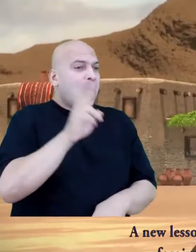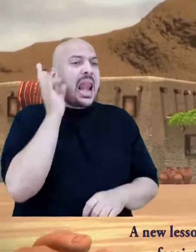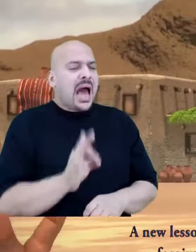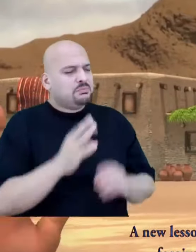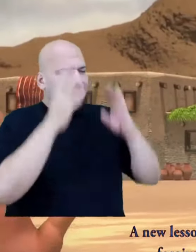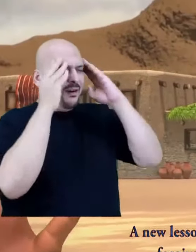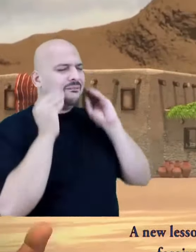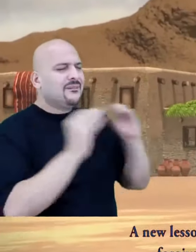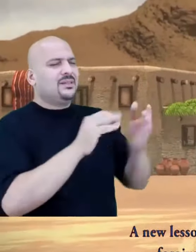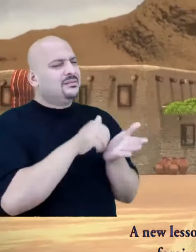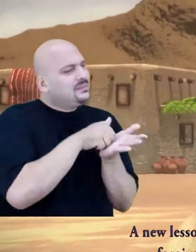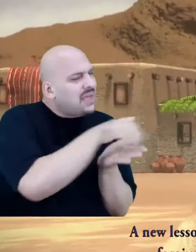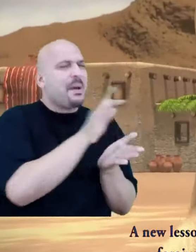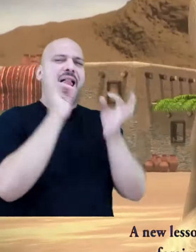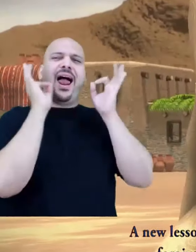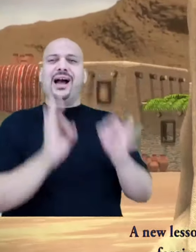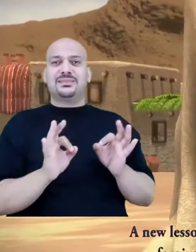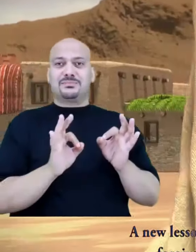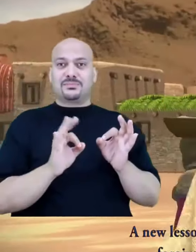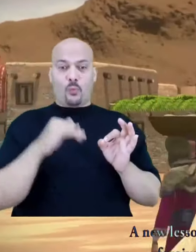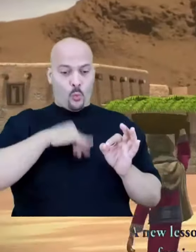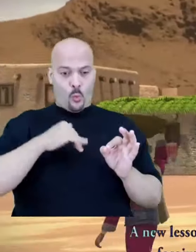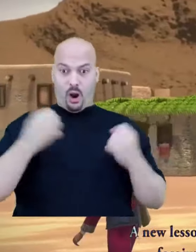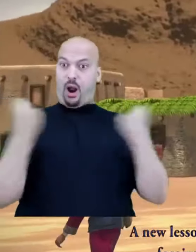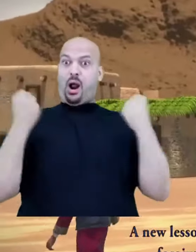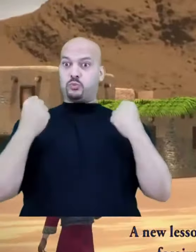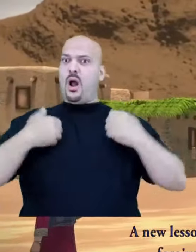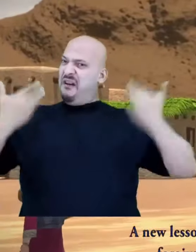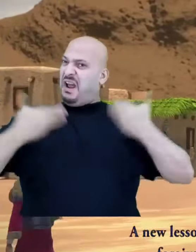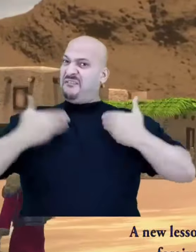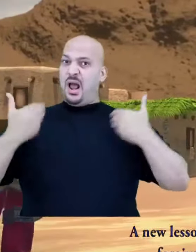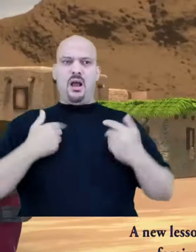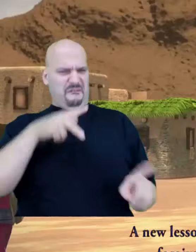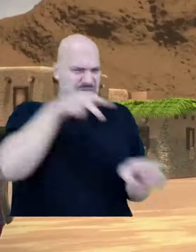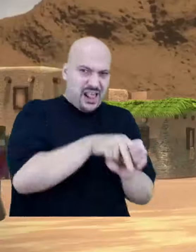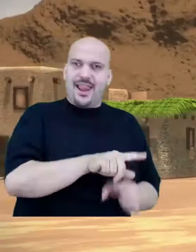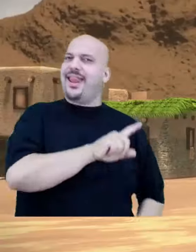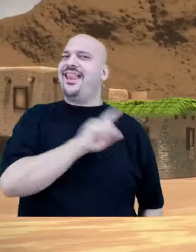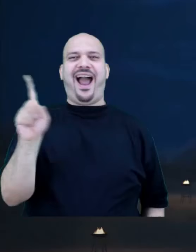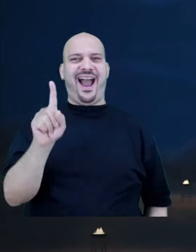النبوية العطرة في التسامح والعفو عند المقدرة.